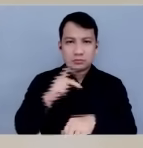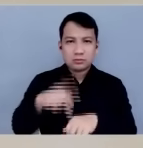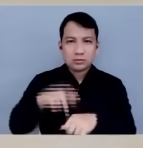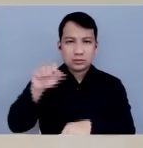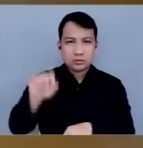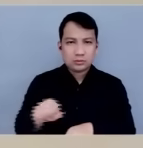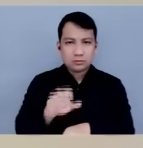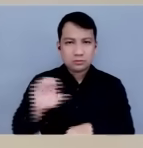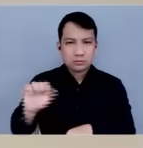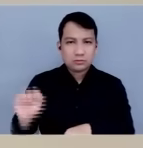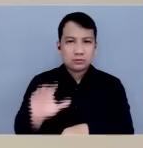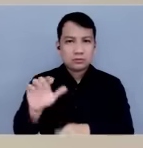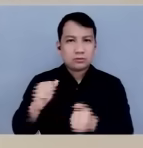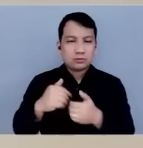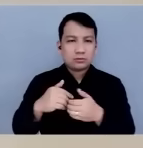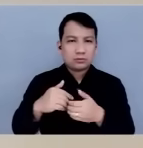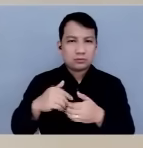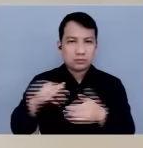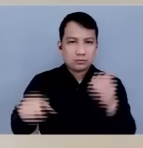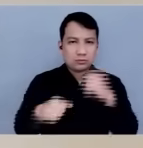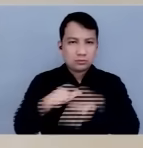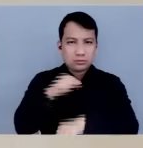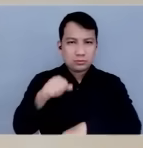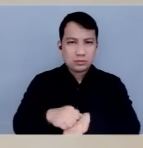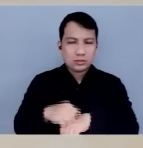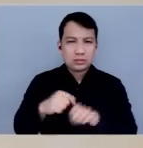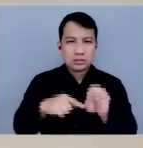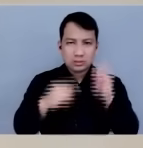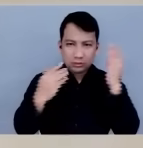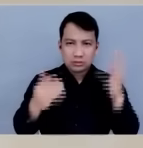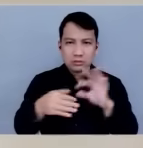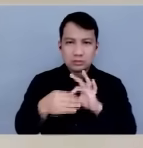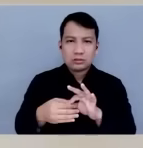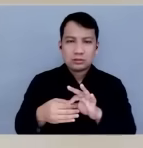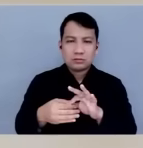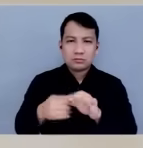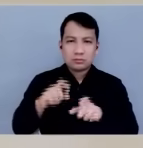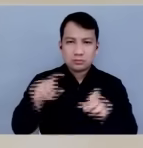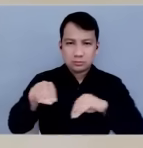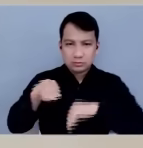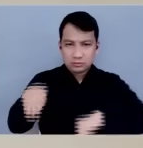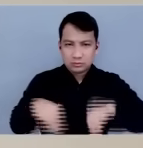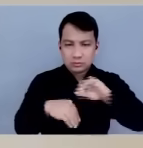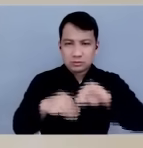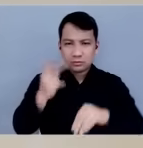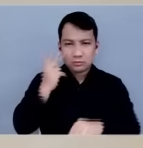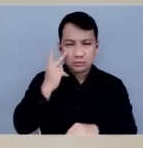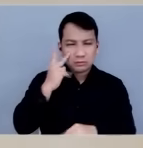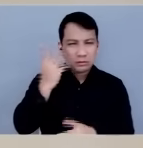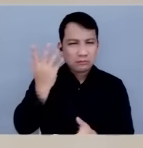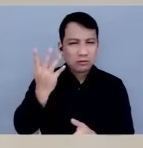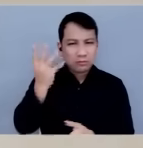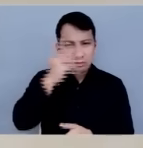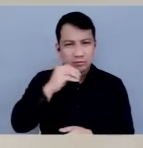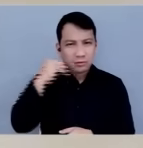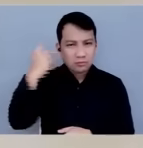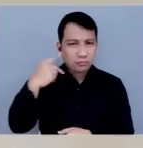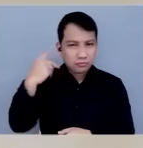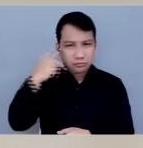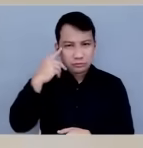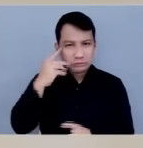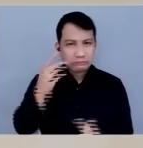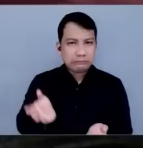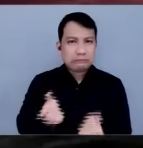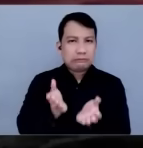ng Singapore. Pero meron daw extraordinary at unwarranted na pagbabago sa PNP na sa tingin ng alkalde ay politically motivated. Gate naman